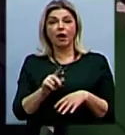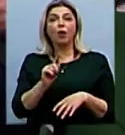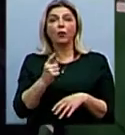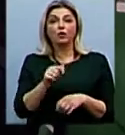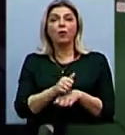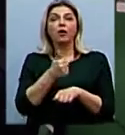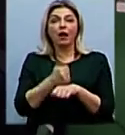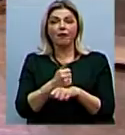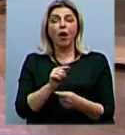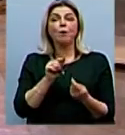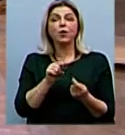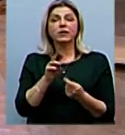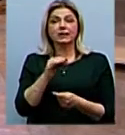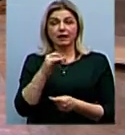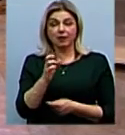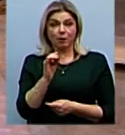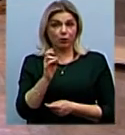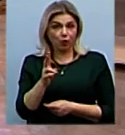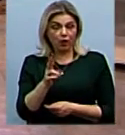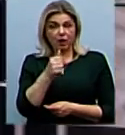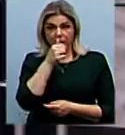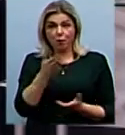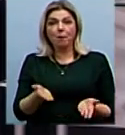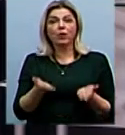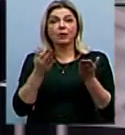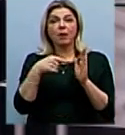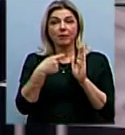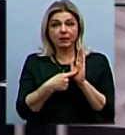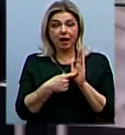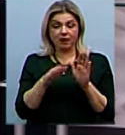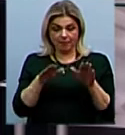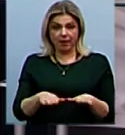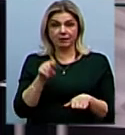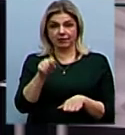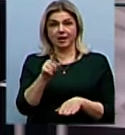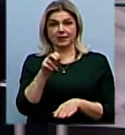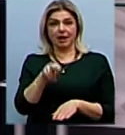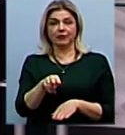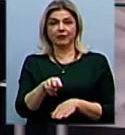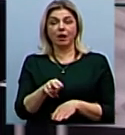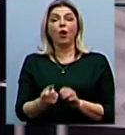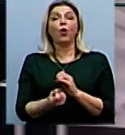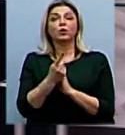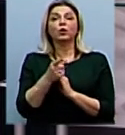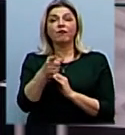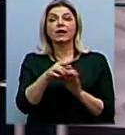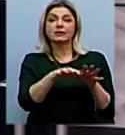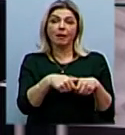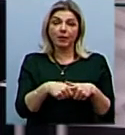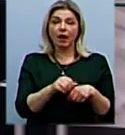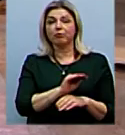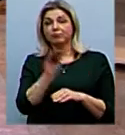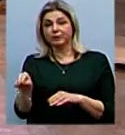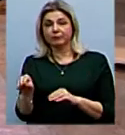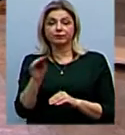«Наш край» там не можуть ці ставити питання, щоб ми бачили, да? А що ви там ділите? А звідки ви забираєте, а звідки ви